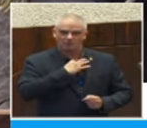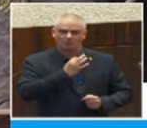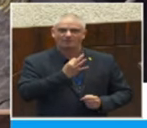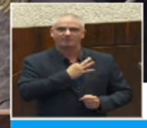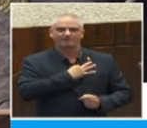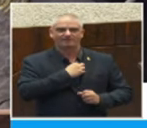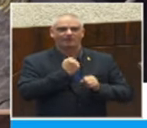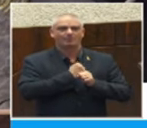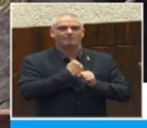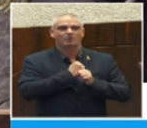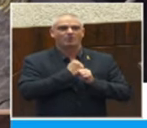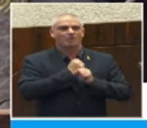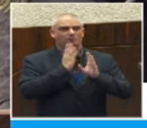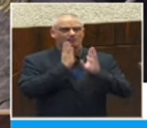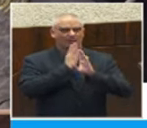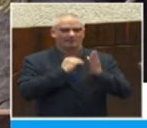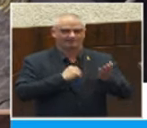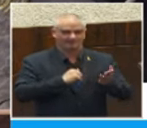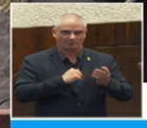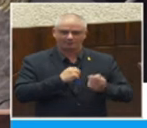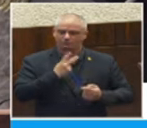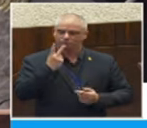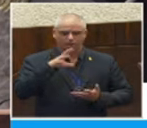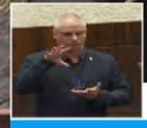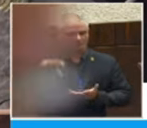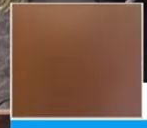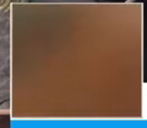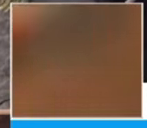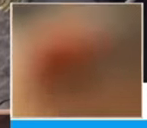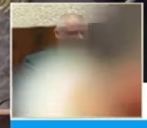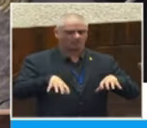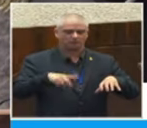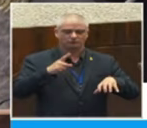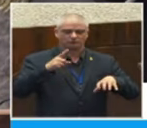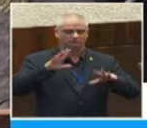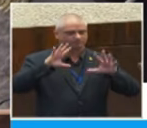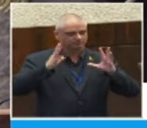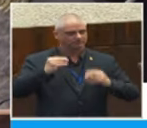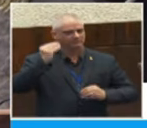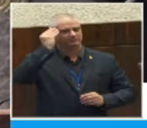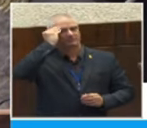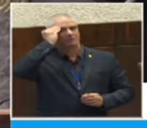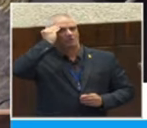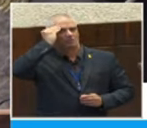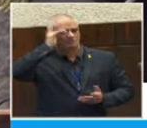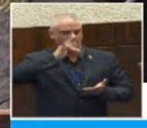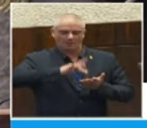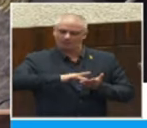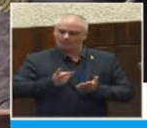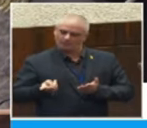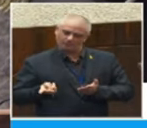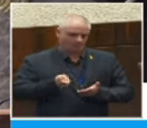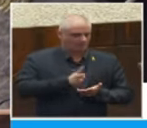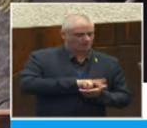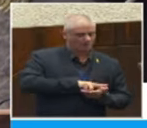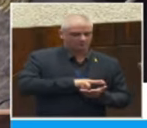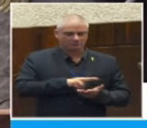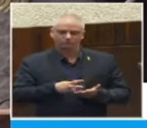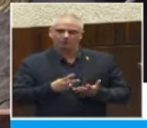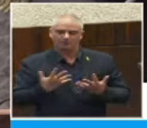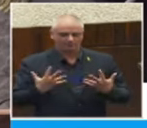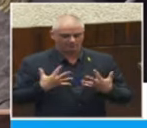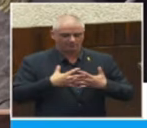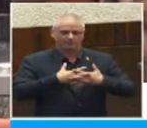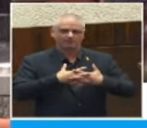האיבה. שתי אנדרטאות, שני גלעדים, ניצבים זה לצד זה ומרכיבים ביחד